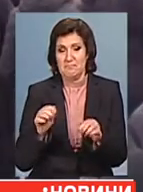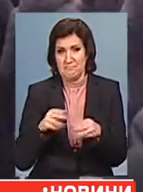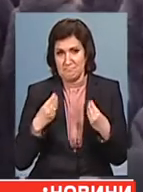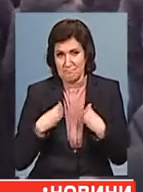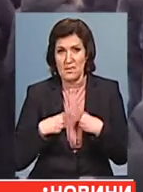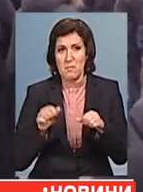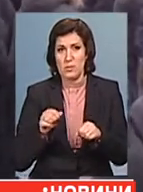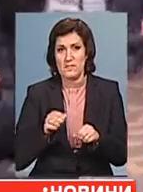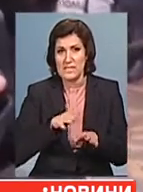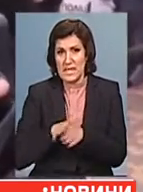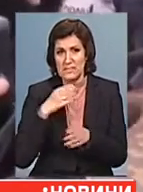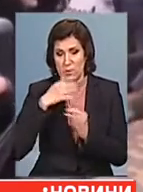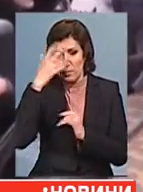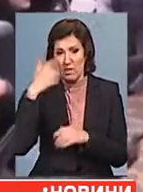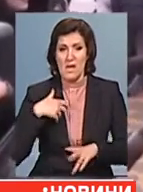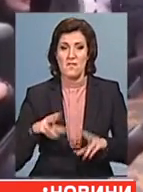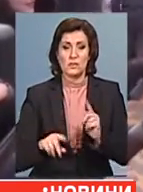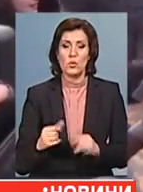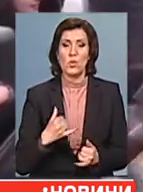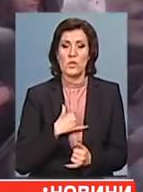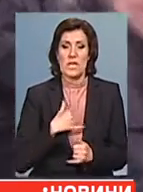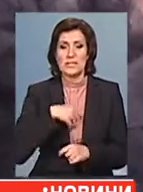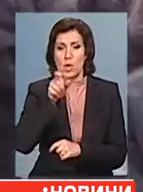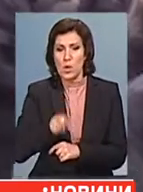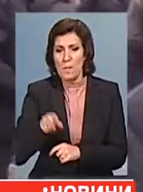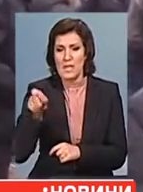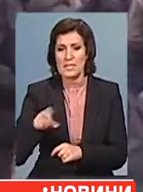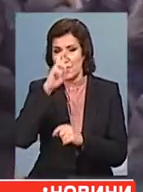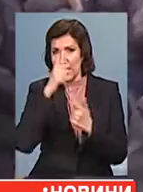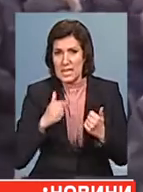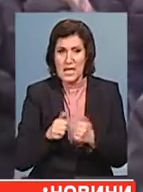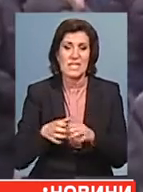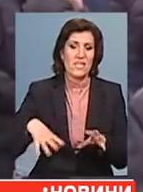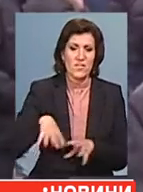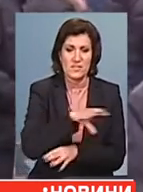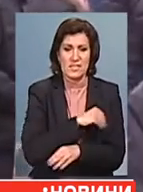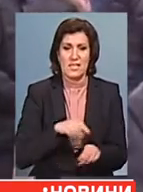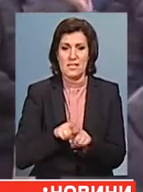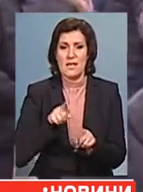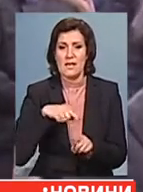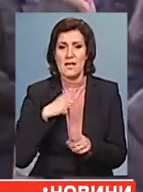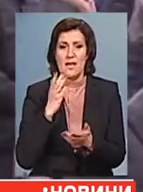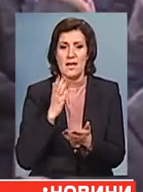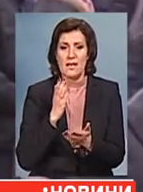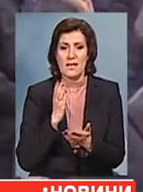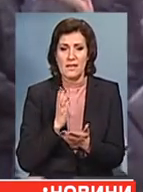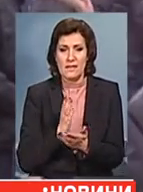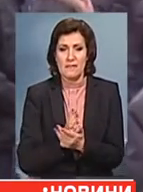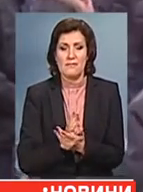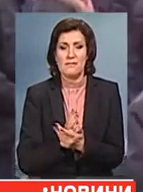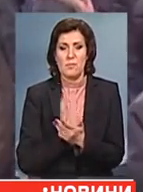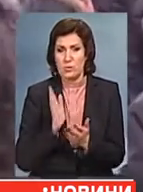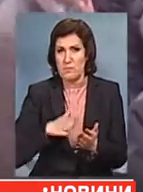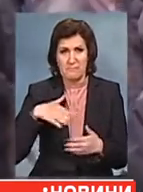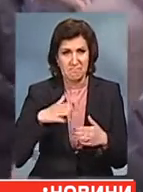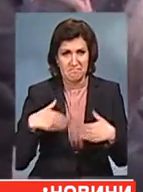можливість реалізувати свою мрію. Я вважаю, що у нас громадяни, країна, всі, як кажуть, євроінтегруємося, йдемо